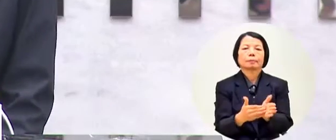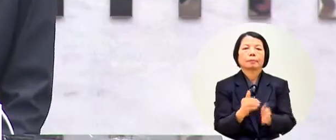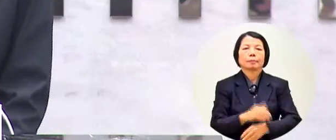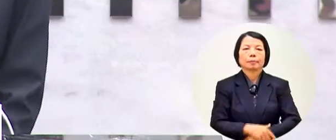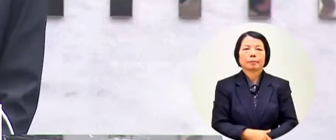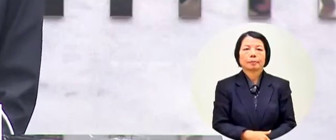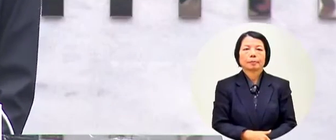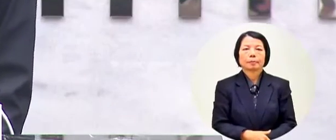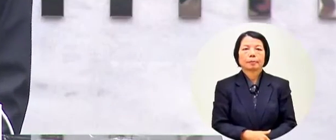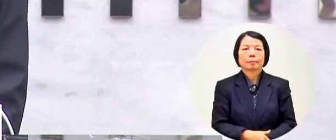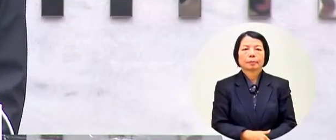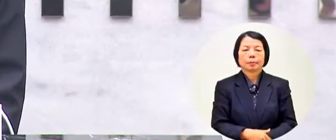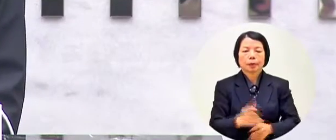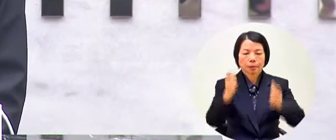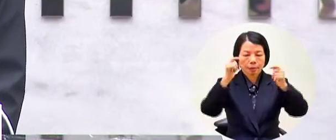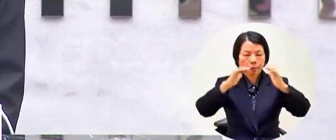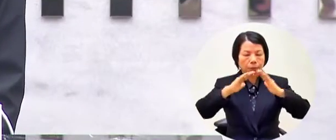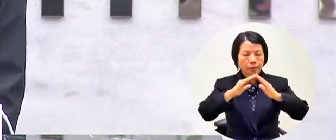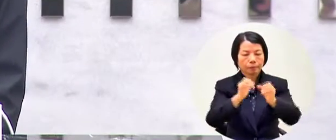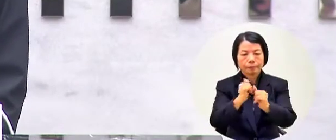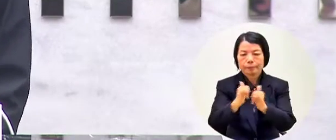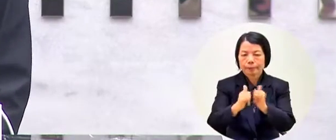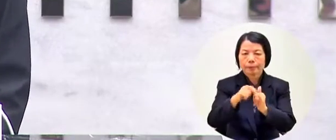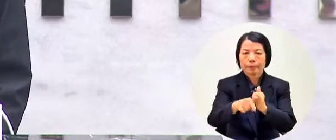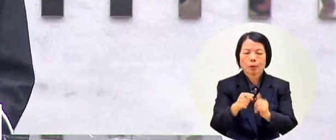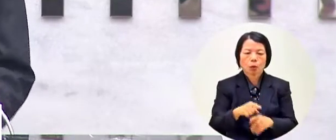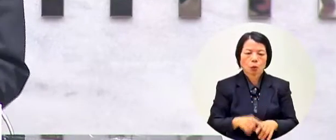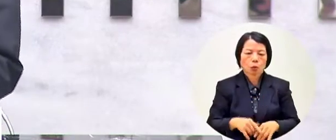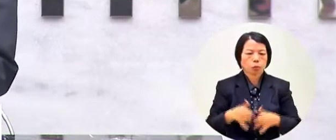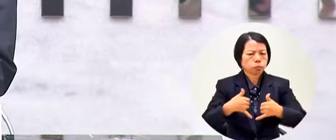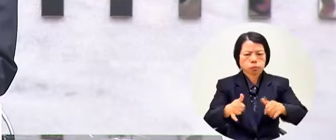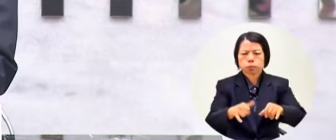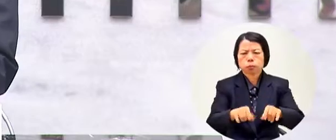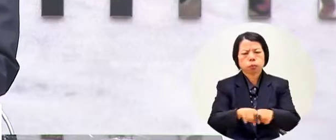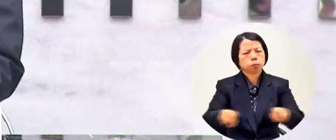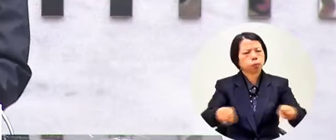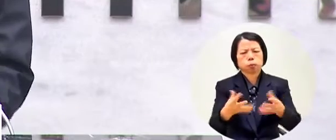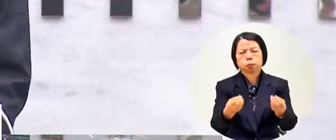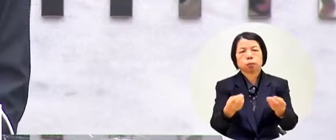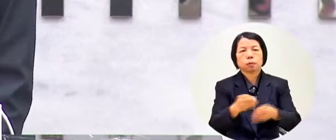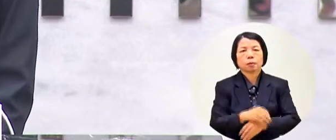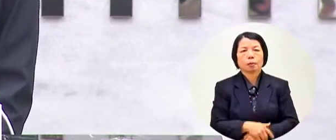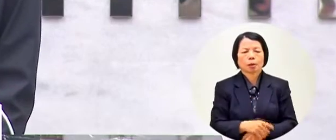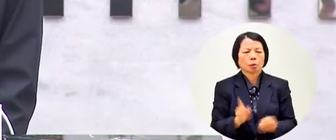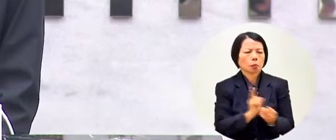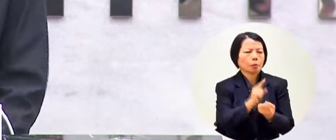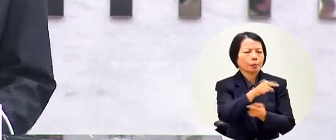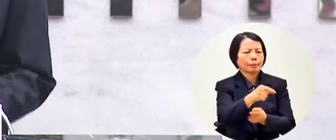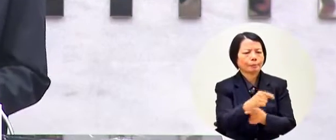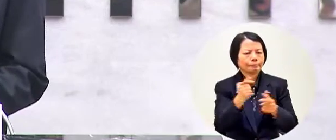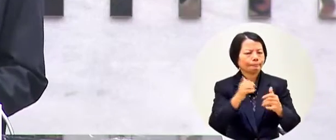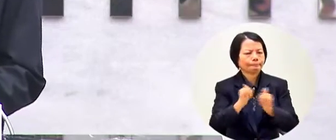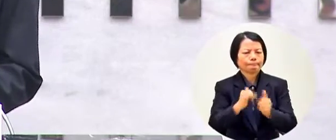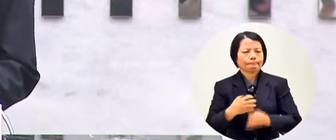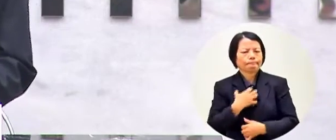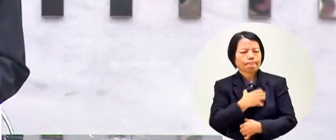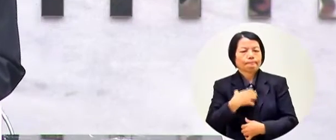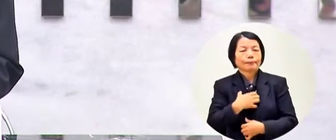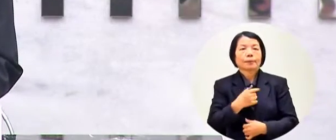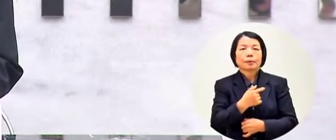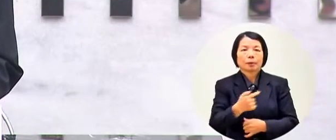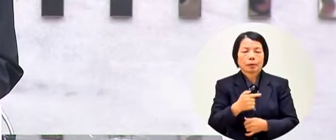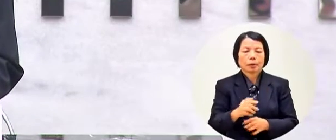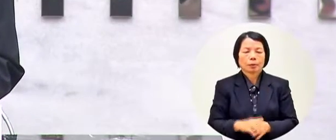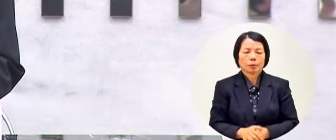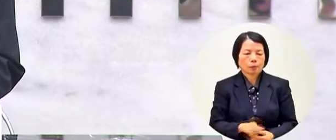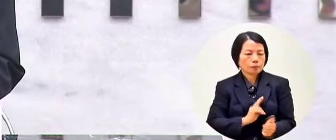至于我们高雄市民朋友最关切的路不平，一直是高雄市民心中的痛，因此我指定李世川副市